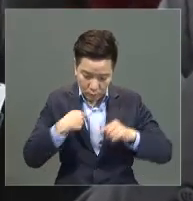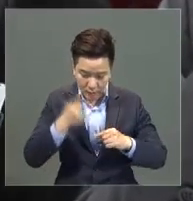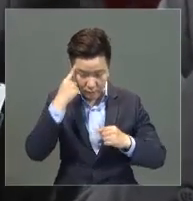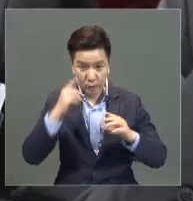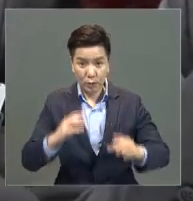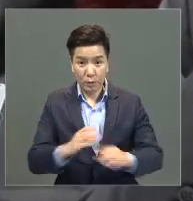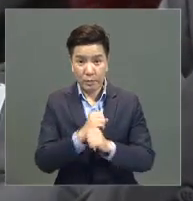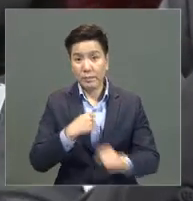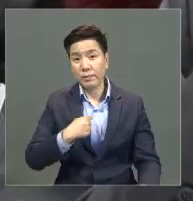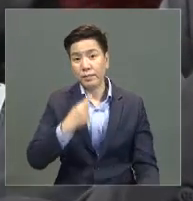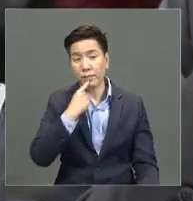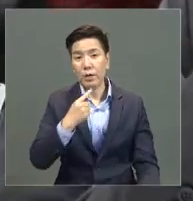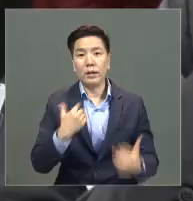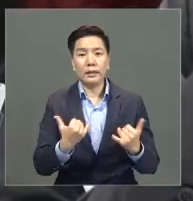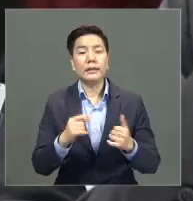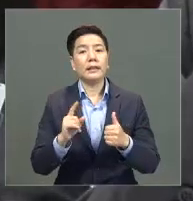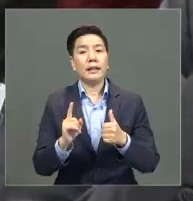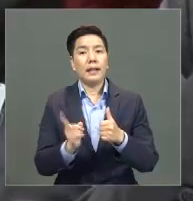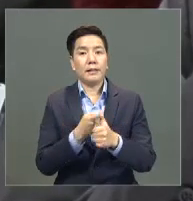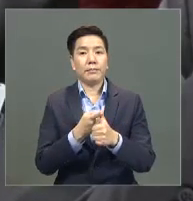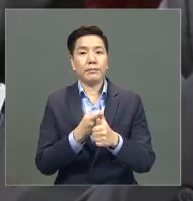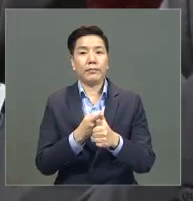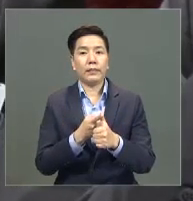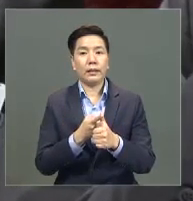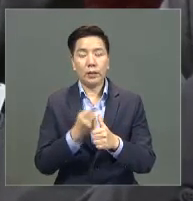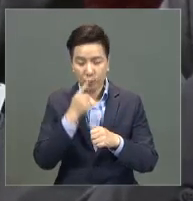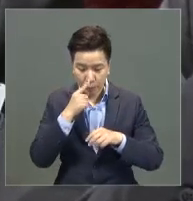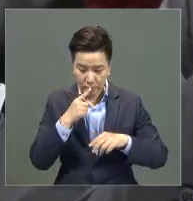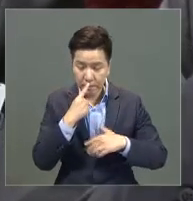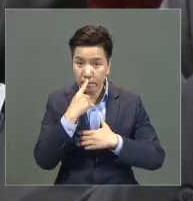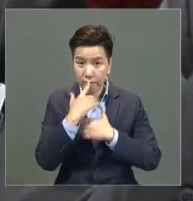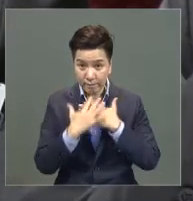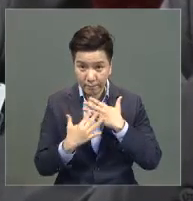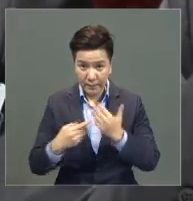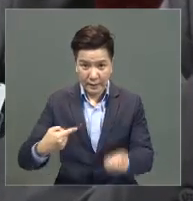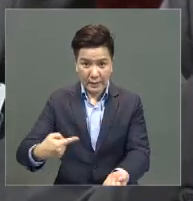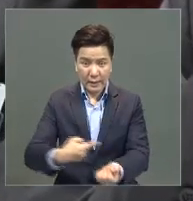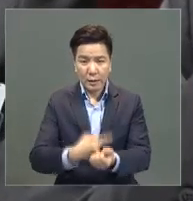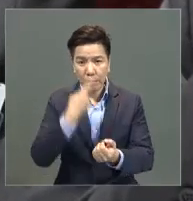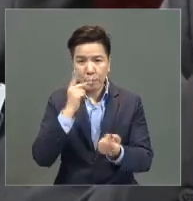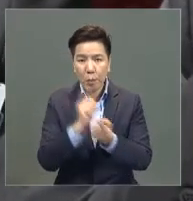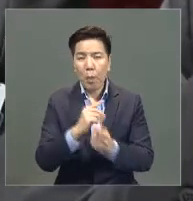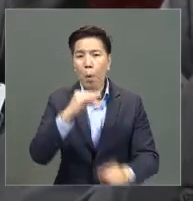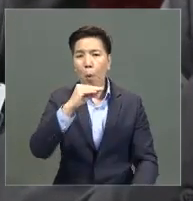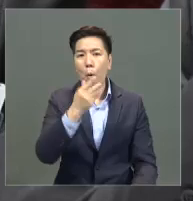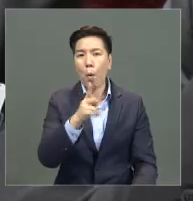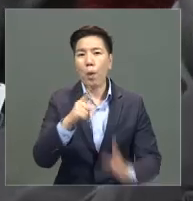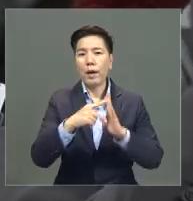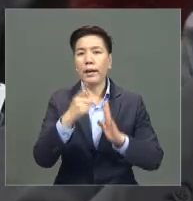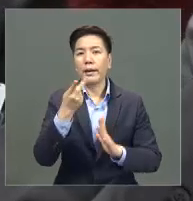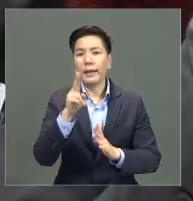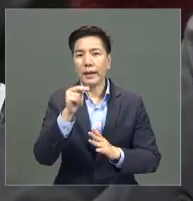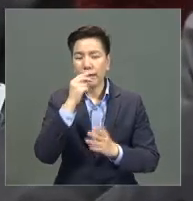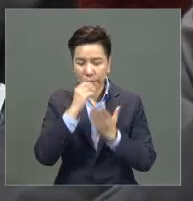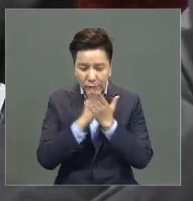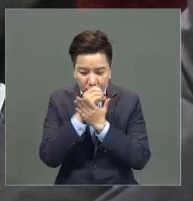ไปนี้นะครับประการแรกผลการตรวจเลือดตั้งแต่วันเกิดเหตุพบสารโคเคนอันเป็นยาเสพติดให้โทษประเ